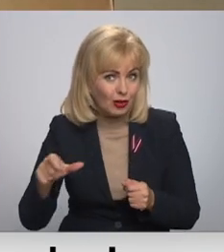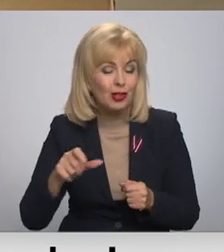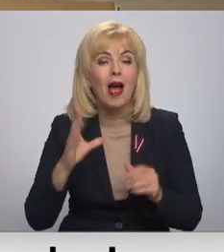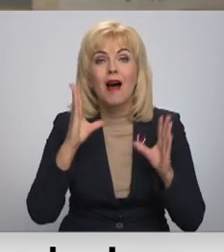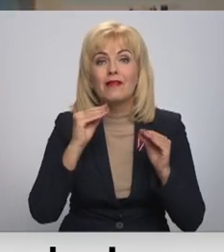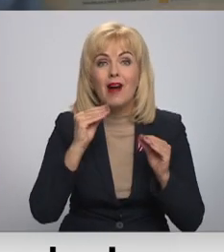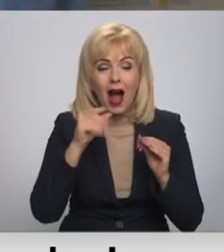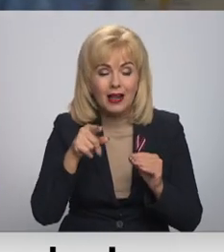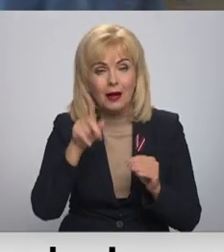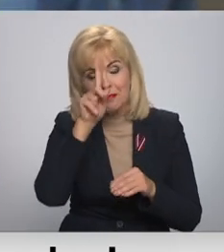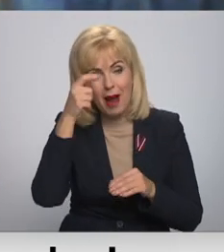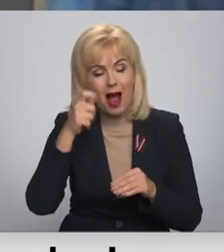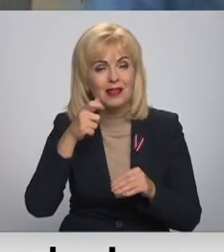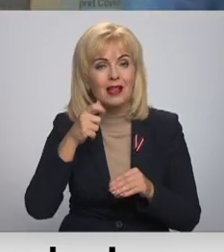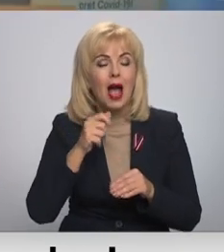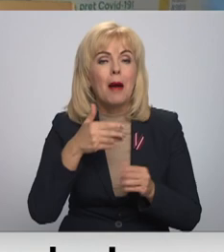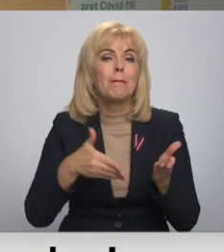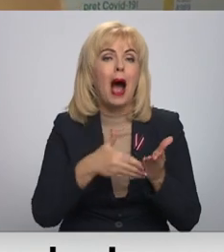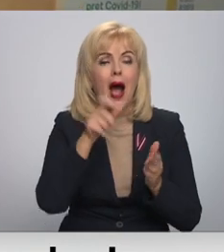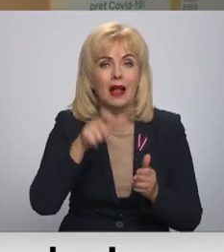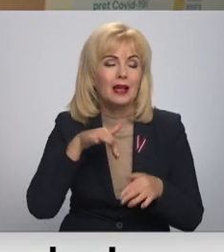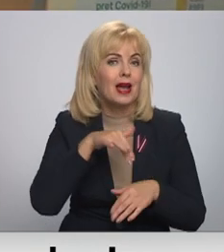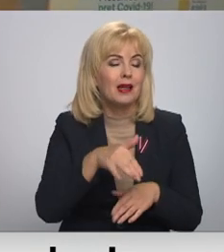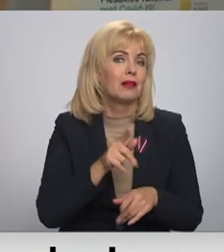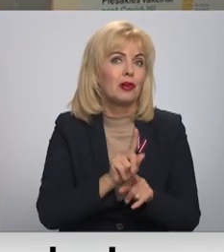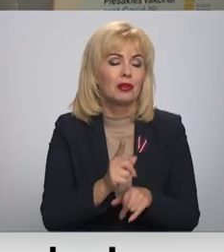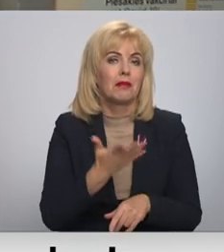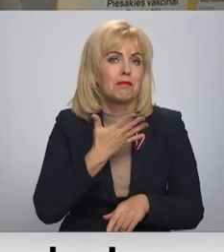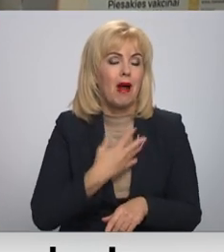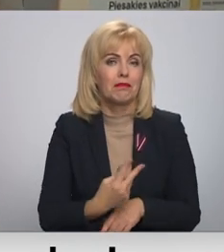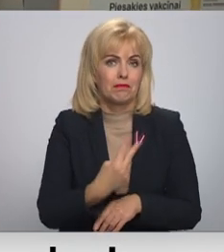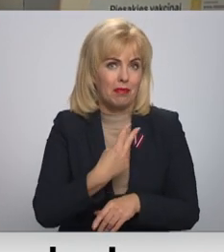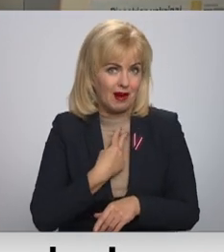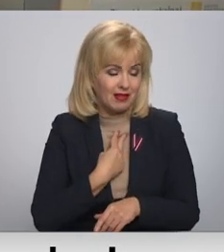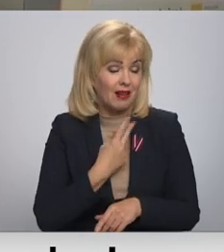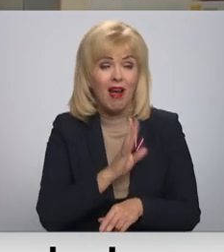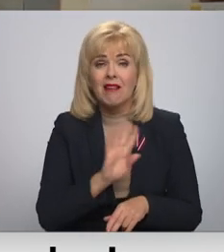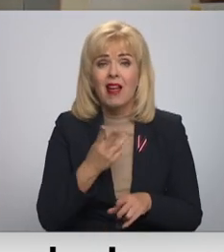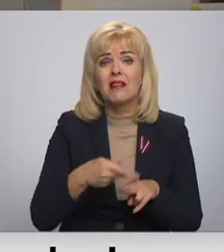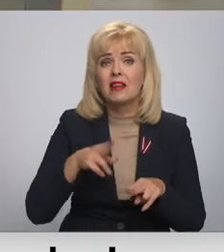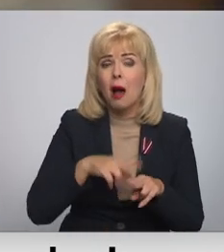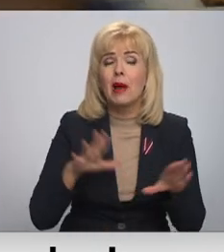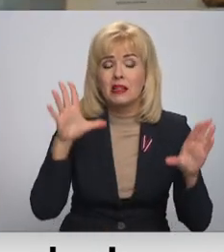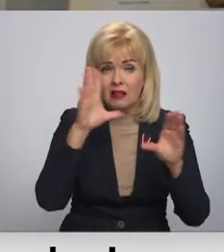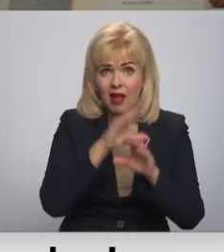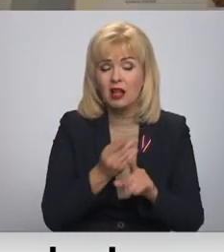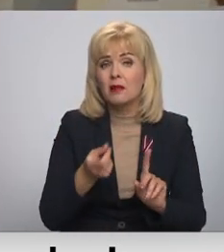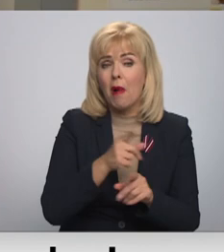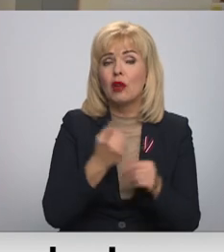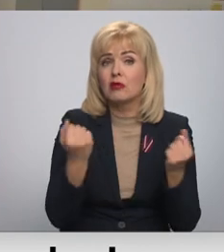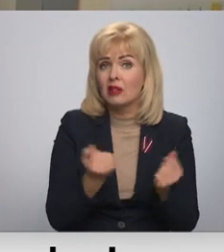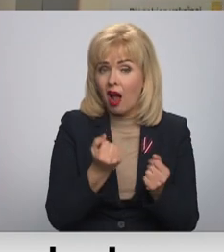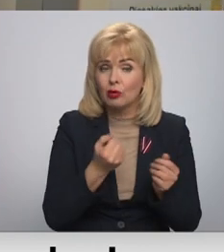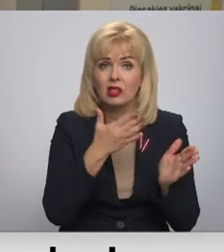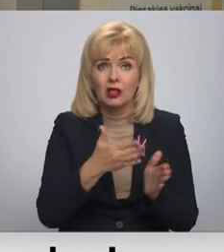vakariņām atnākušās māsu palīdzes, tās sot patīkams pārsteigums. Un ne jau tikai tāpēc, ka nakts maiņā strādājot